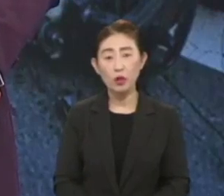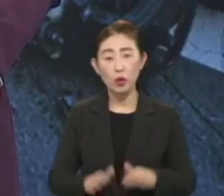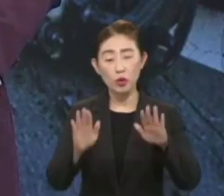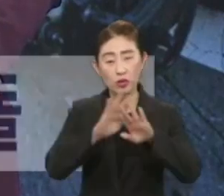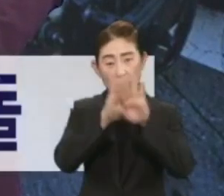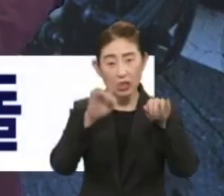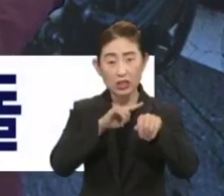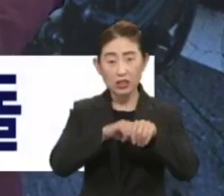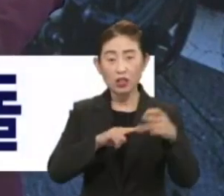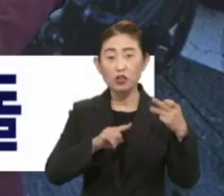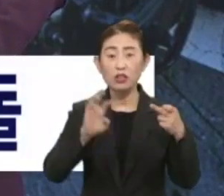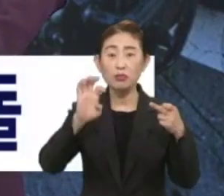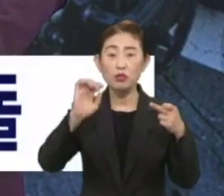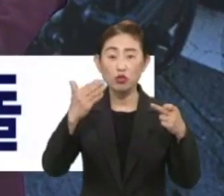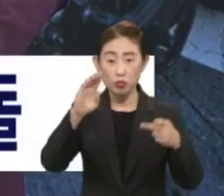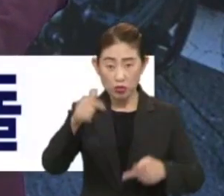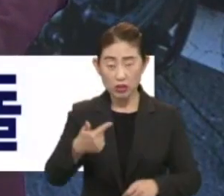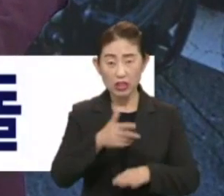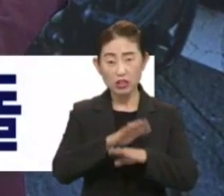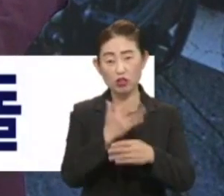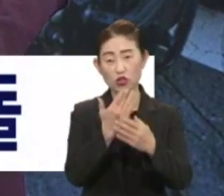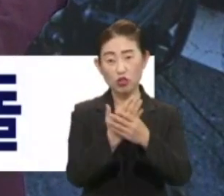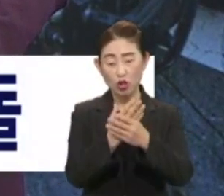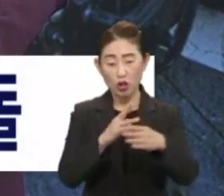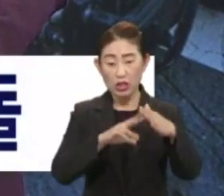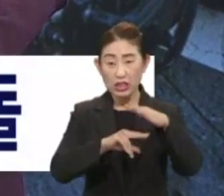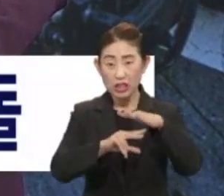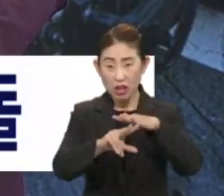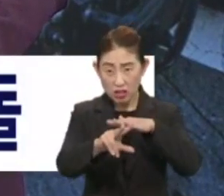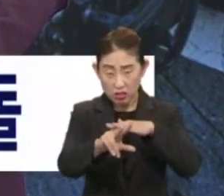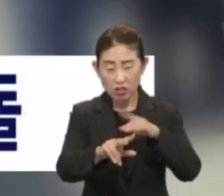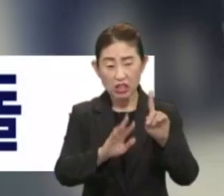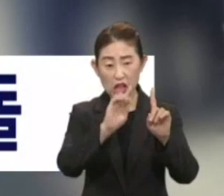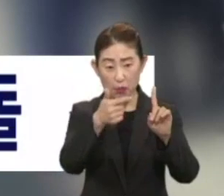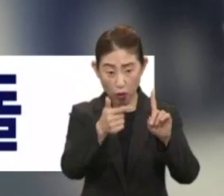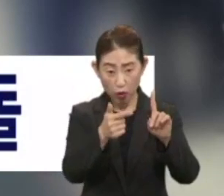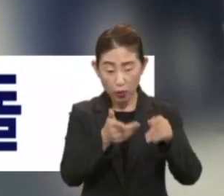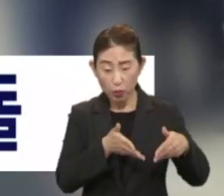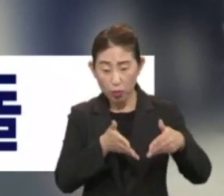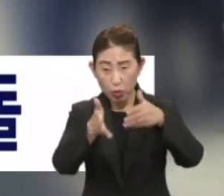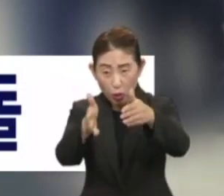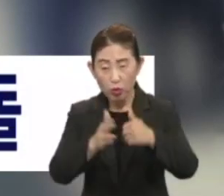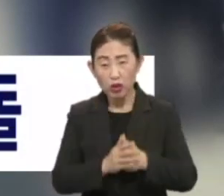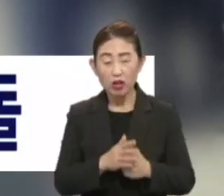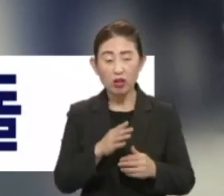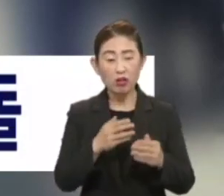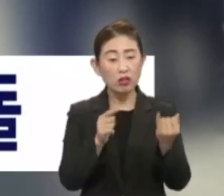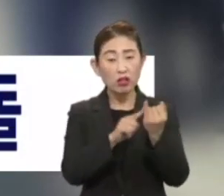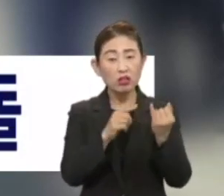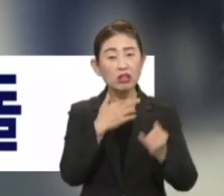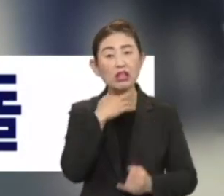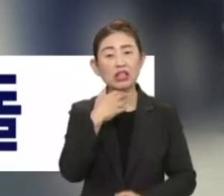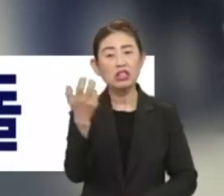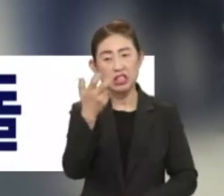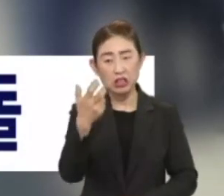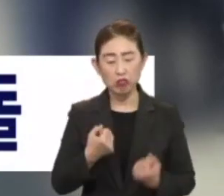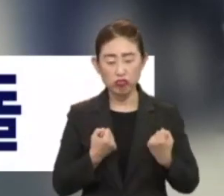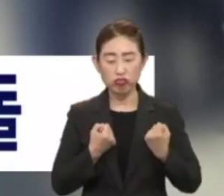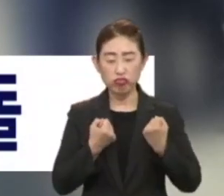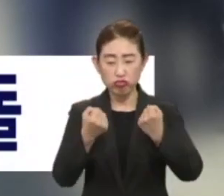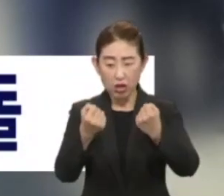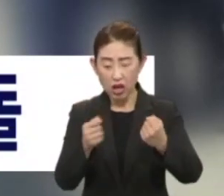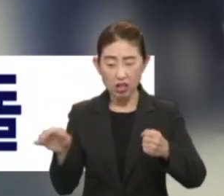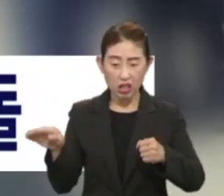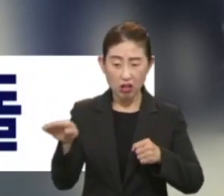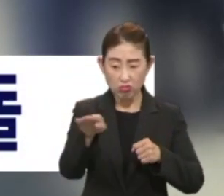오늘 낮 12시 39분 쯤 대전 유성구 반석동 반성역 1번 출구 쪽에서 70대 여성 씨가 몰던 차량에 차선을